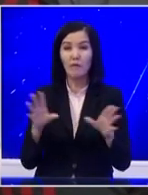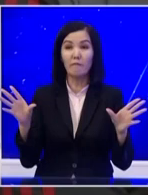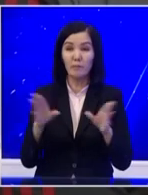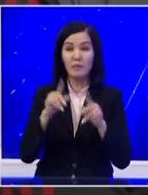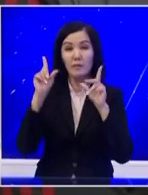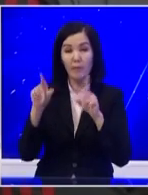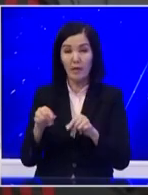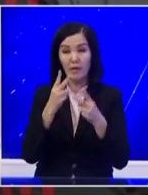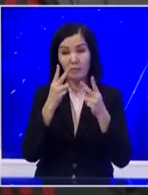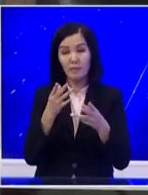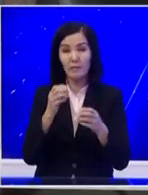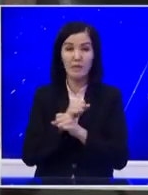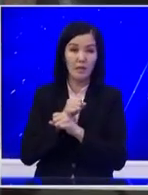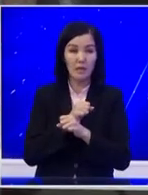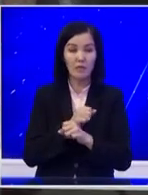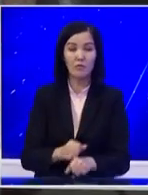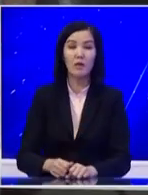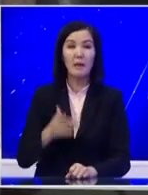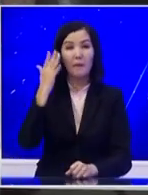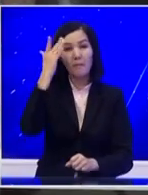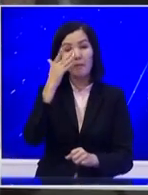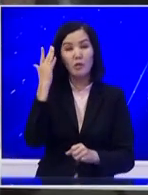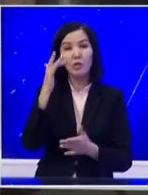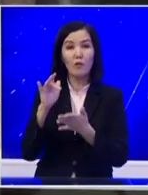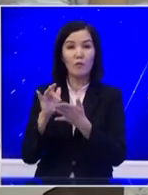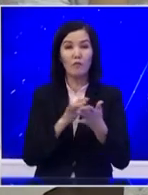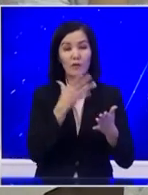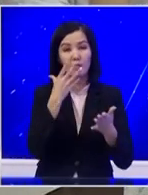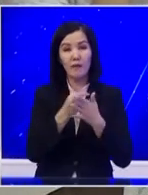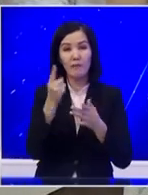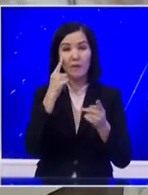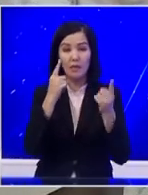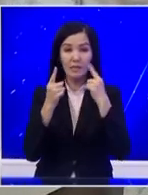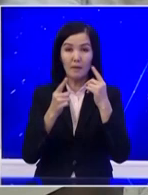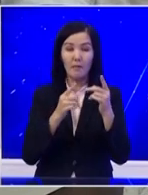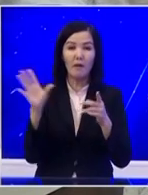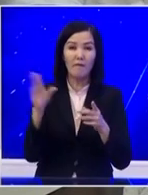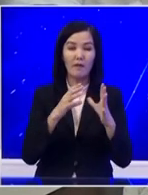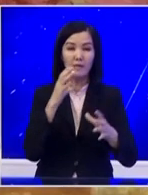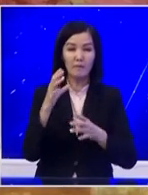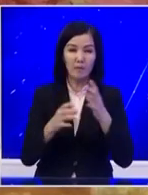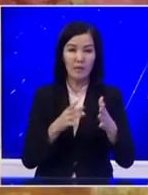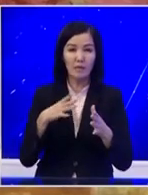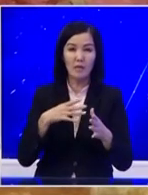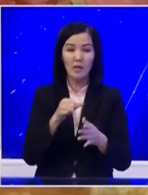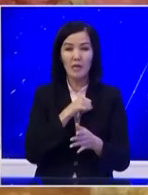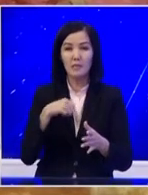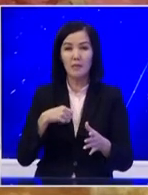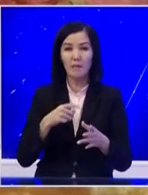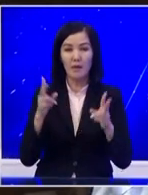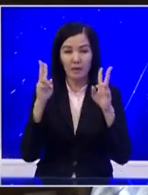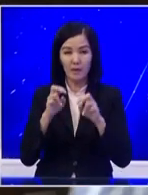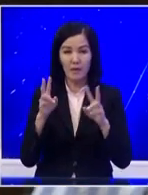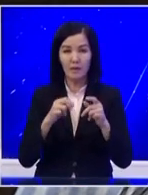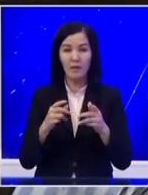можем поехать, отдохнуть. Мечта Айжан объехать и увидеть своими глазами весь мир. А потому она постоянно самосовершенствуется и работает